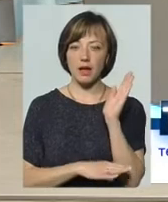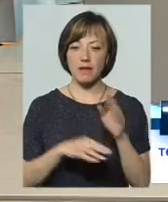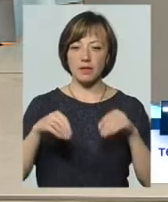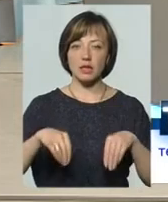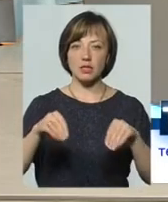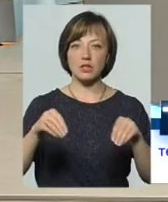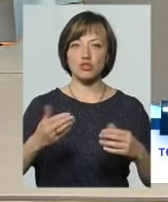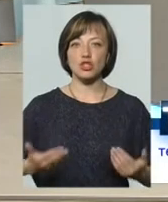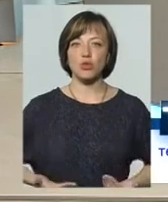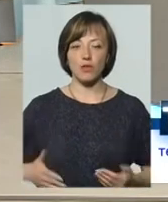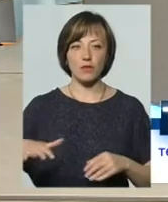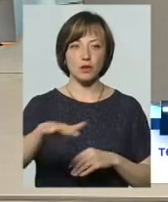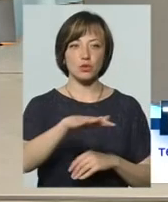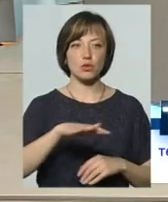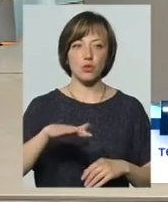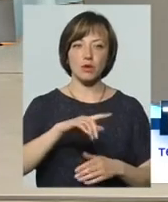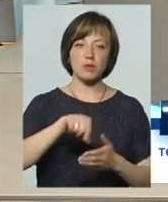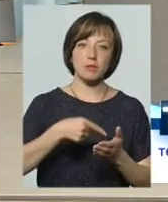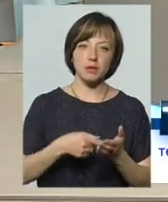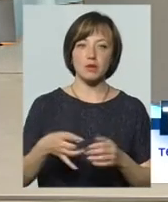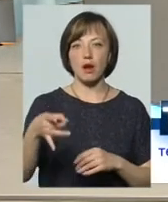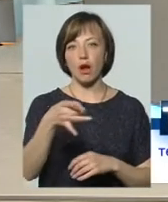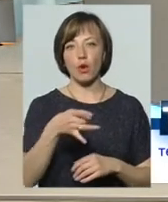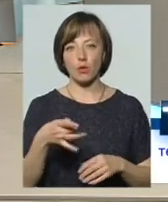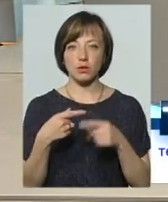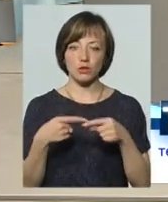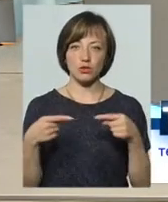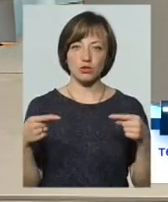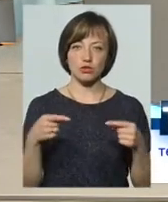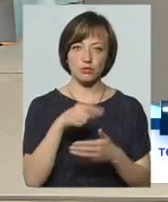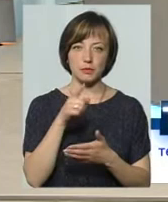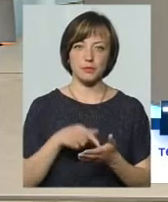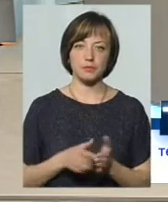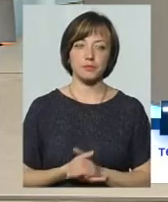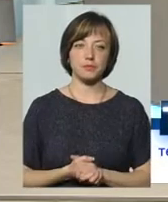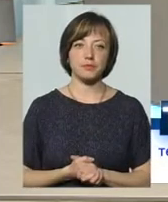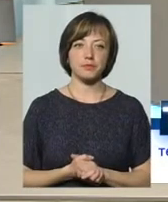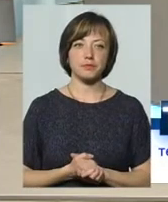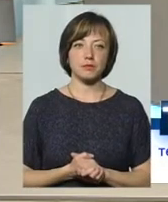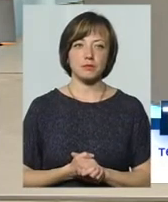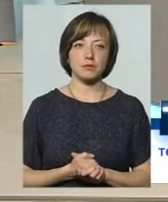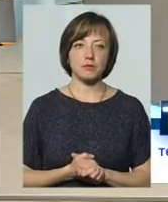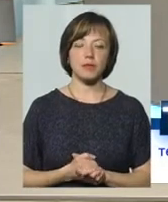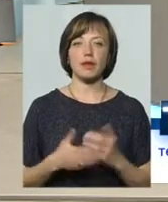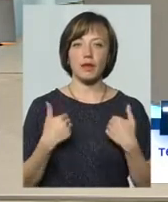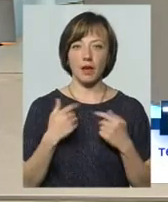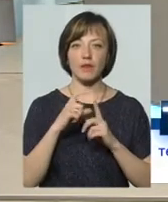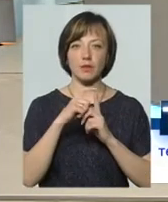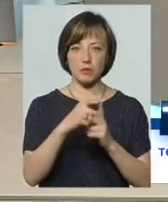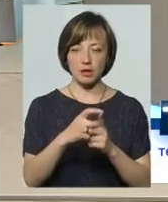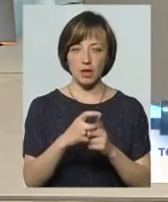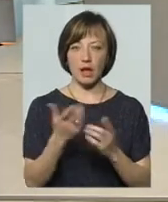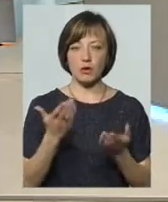в житловій зоні? Города, мікрорайону і прочих? Я відповім. Якщо ви піднімете